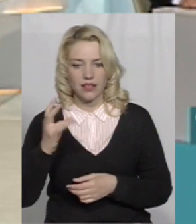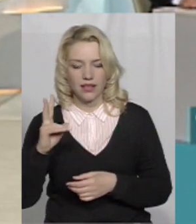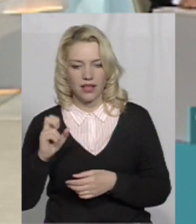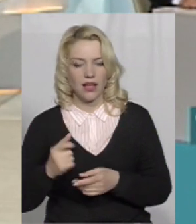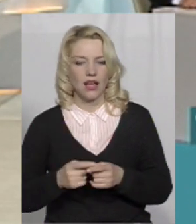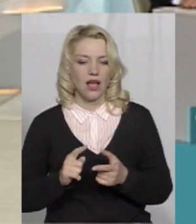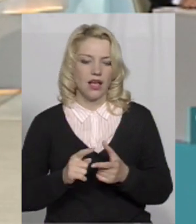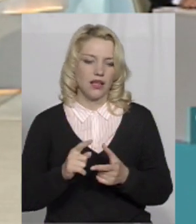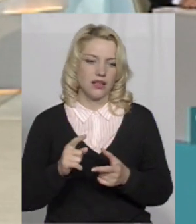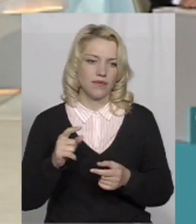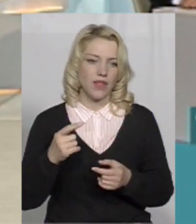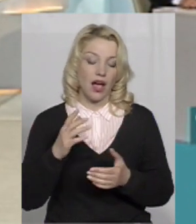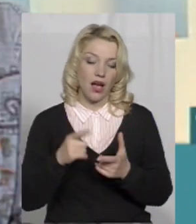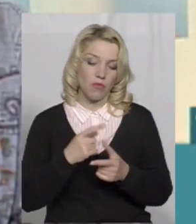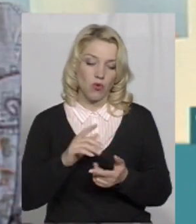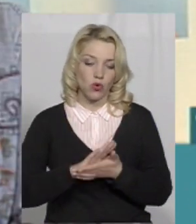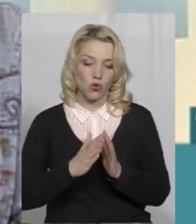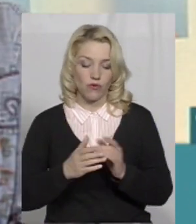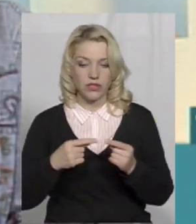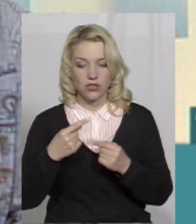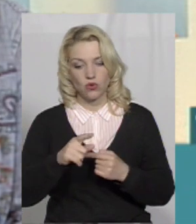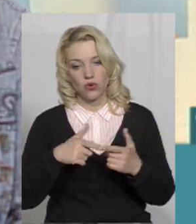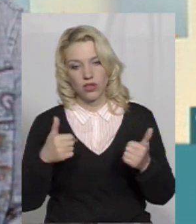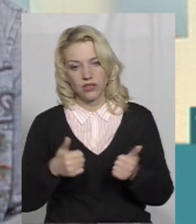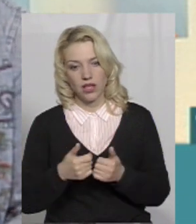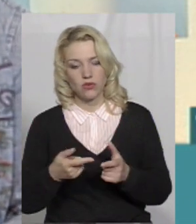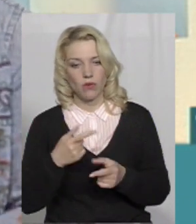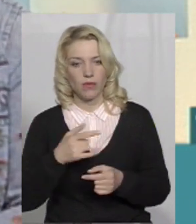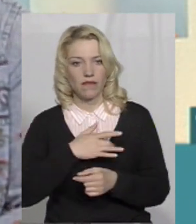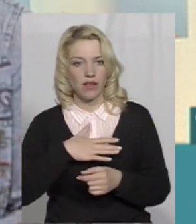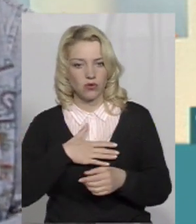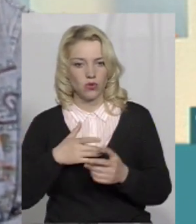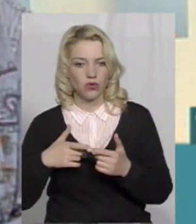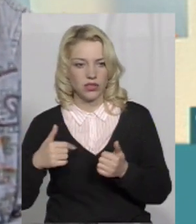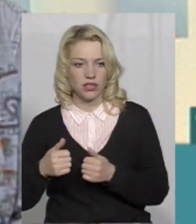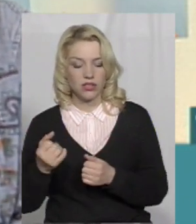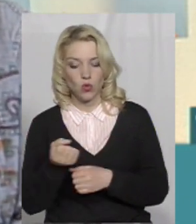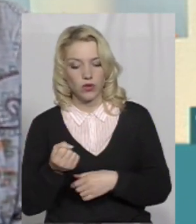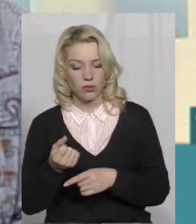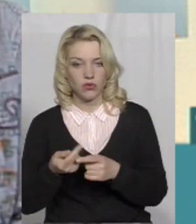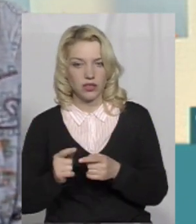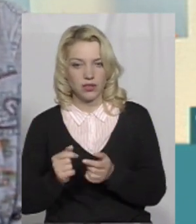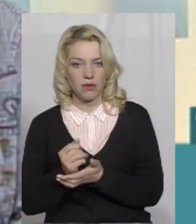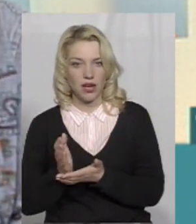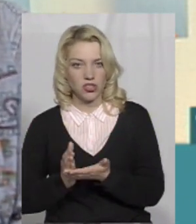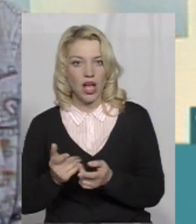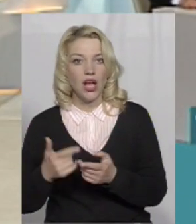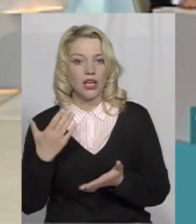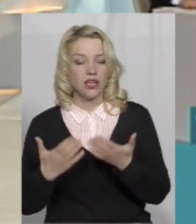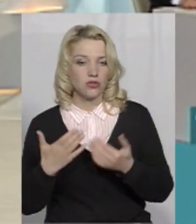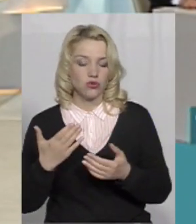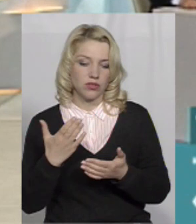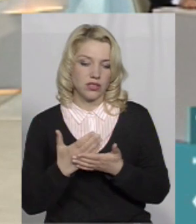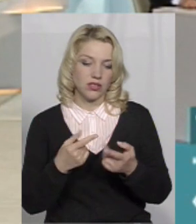з іншою сторонньою організацією або приватним підприємцем і утримувати ці мережі. Звісно, є інший варіант, коли ця